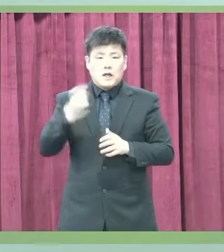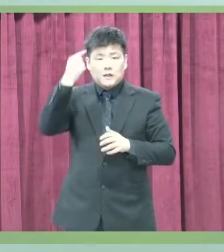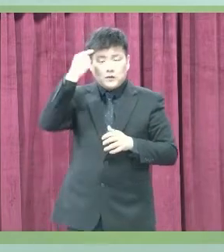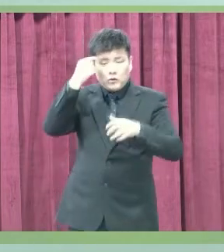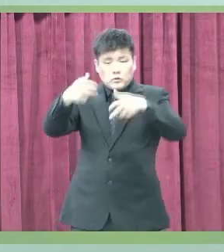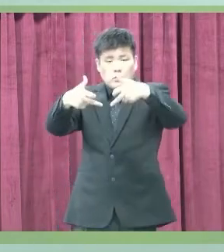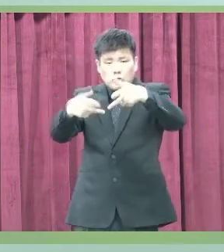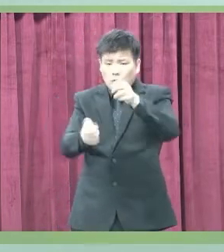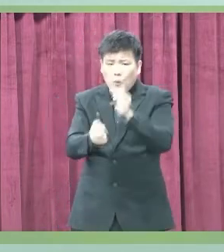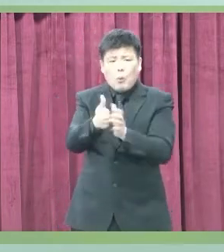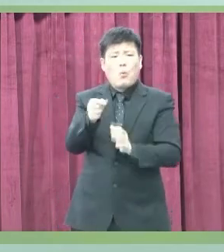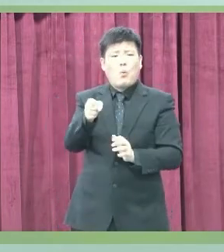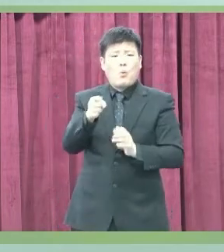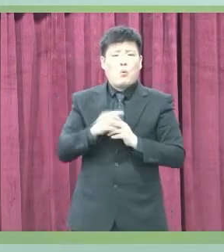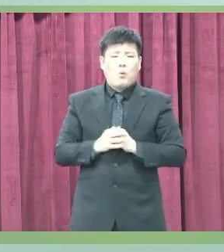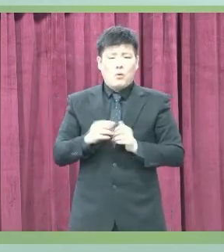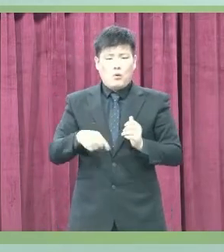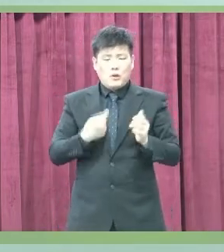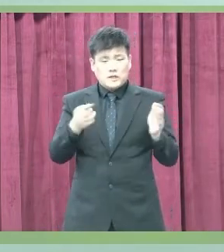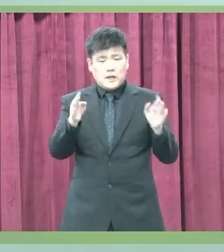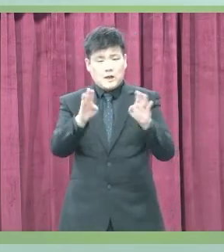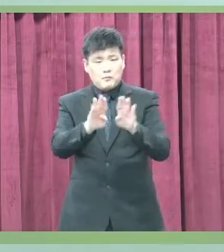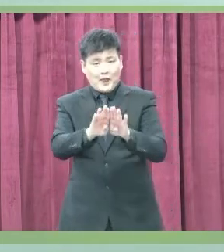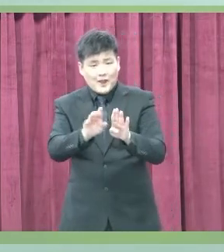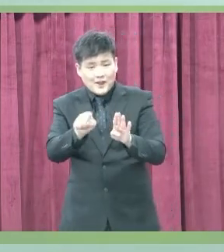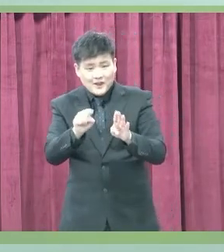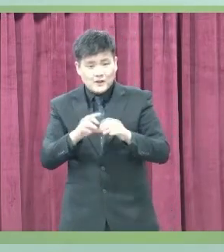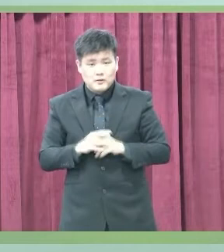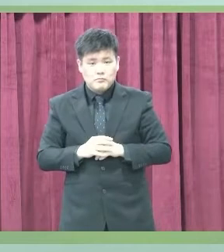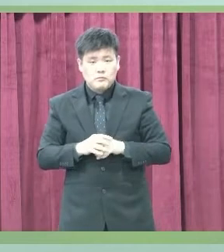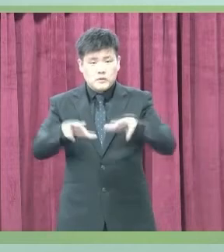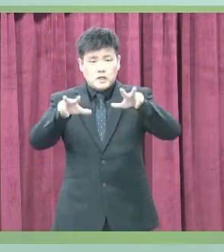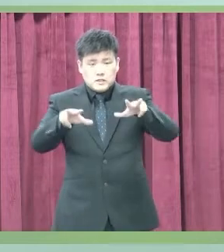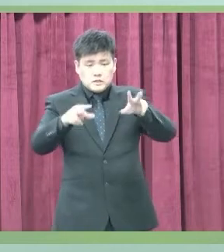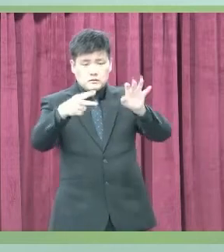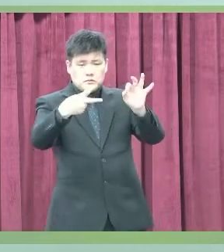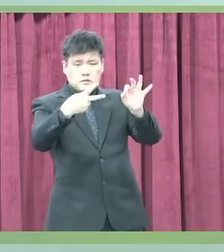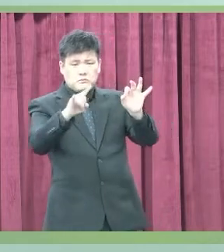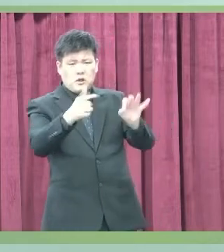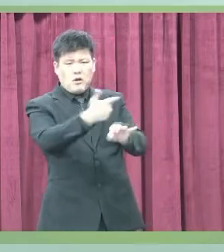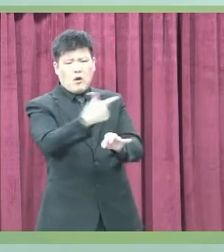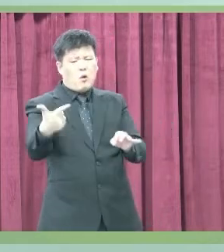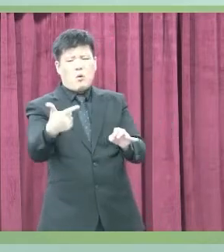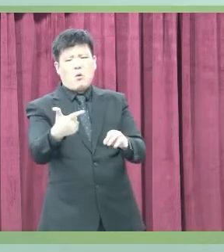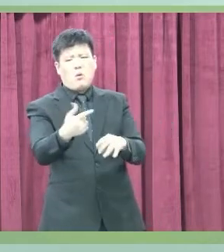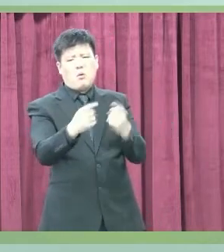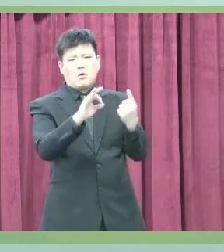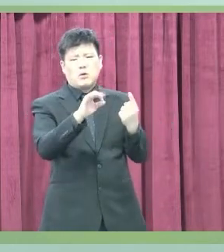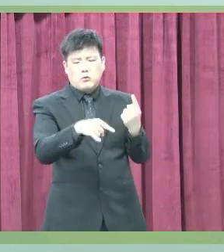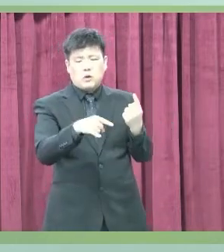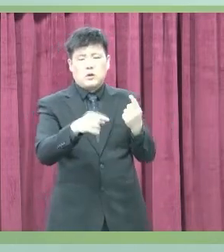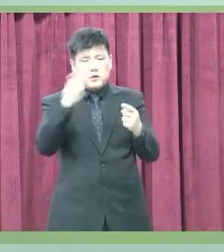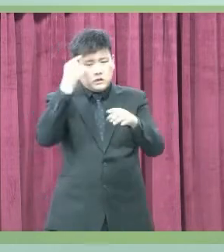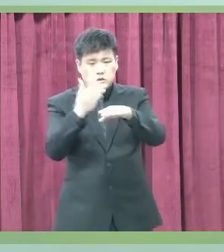가장 특이한데요. 보면은 자폐가 지금 10대가 가장 많고요. 그 다음에 지적이 20대,